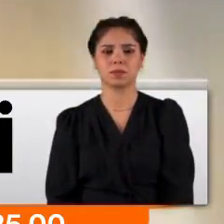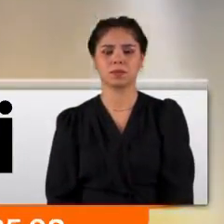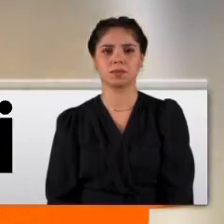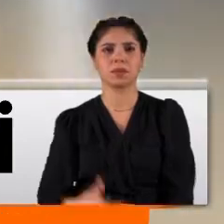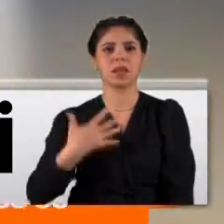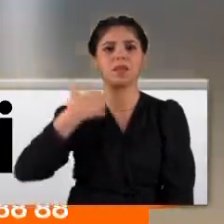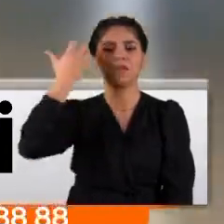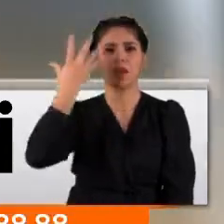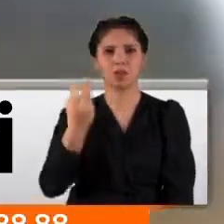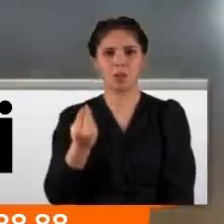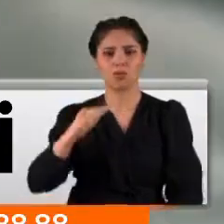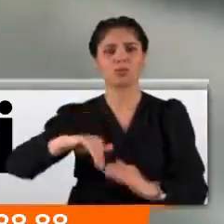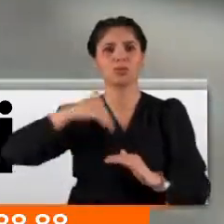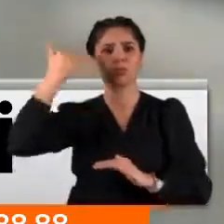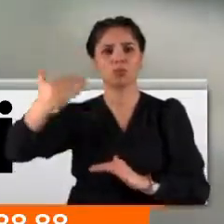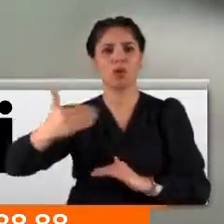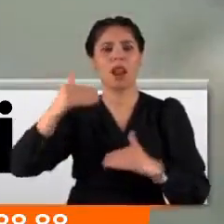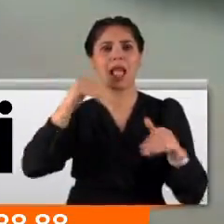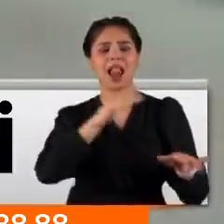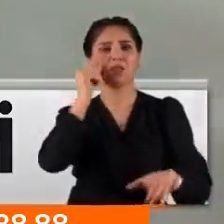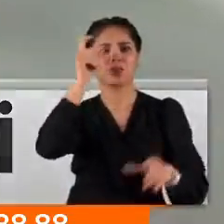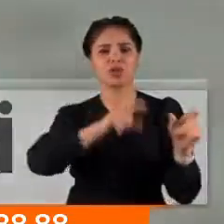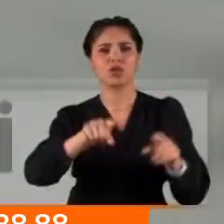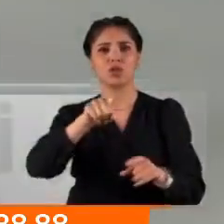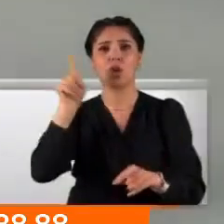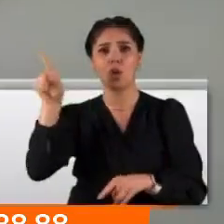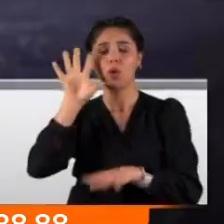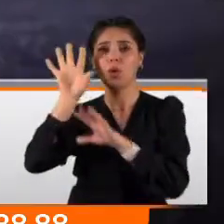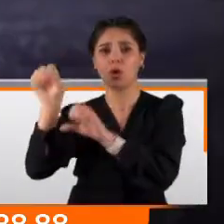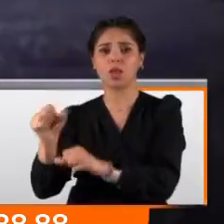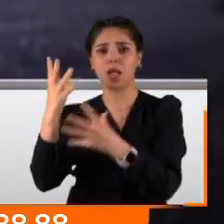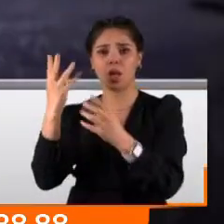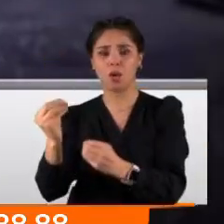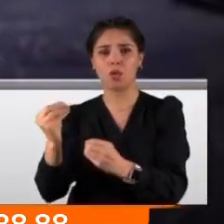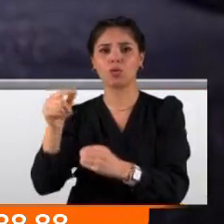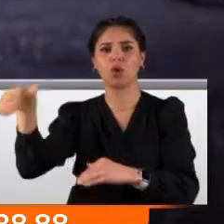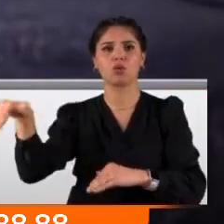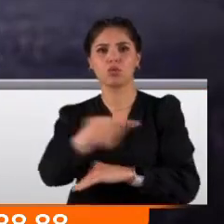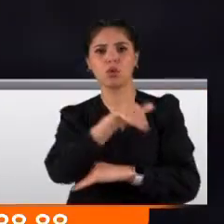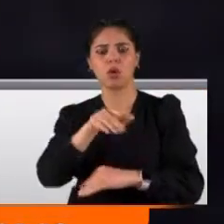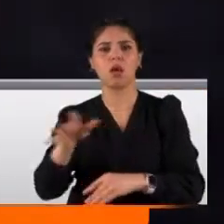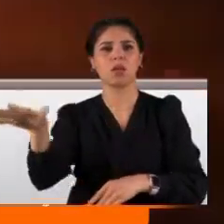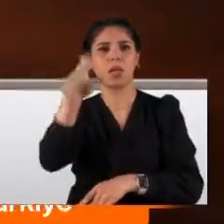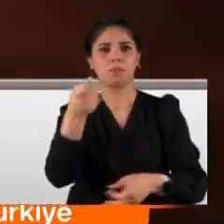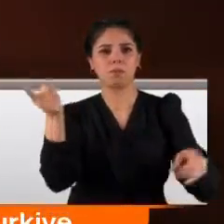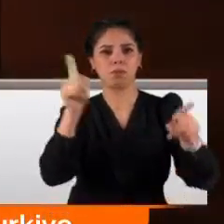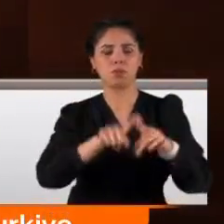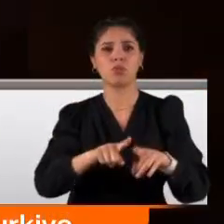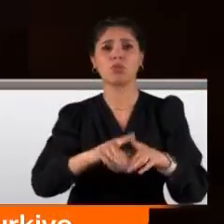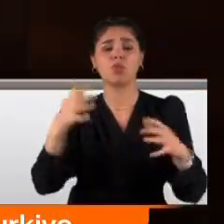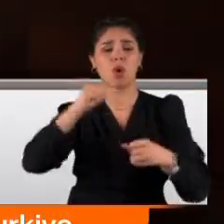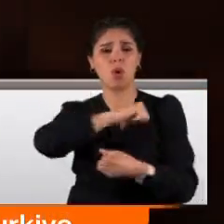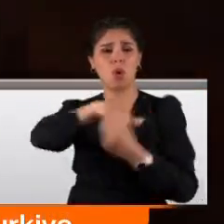infazın gerçekleşmesinin ardından Eylemciler şikârinin gözaltına alındığı settarhan Caddesi'nde toplandı olaylar gece